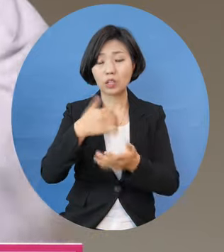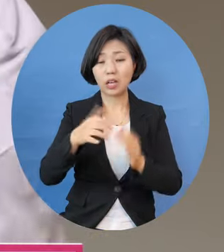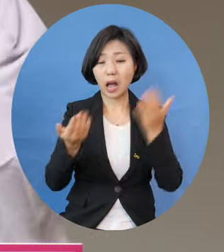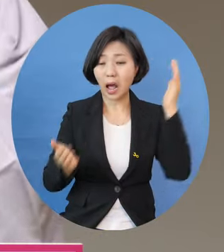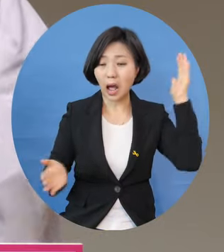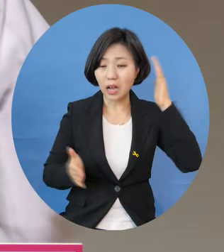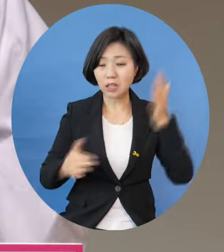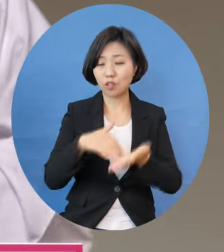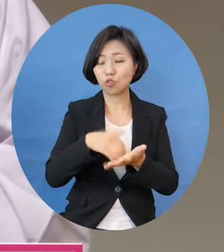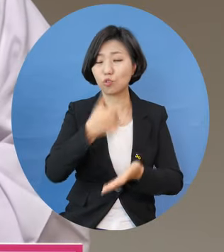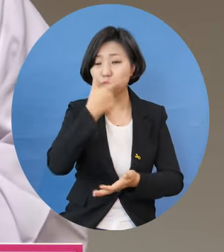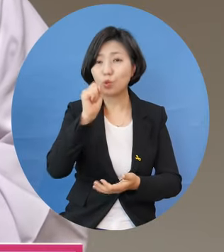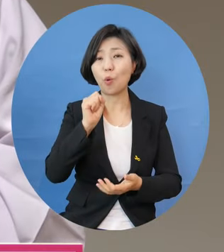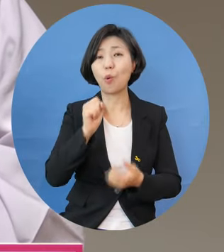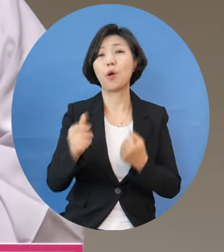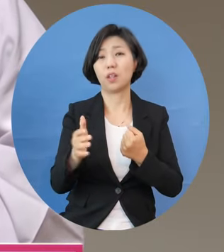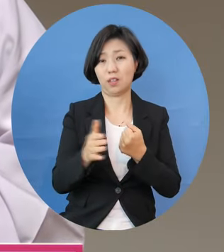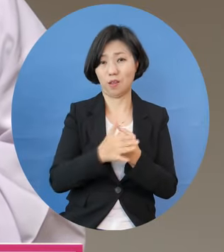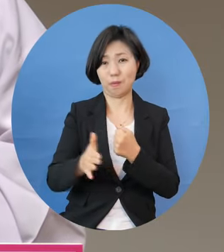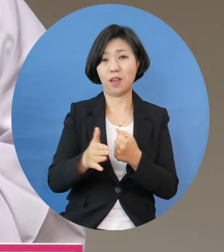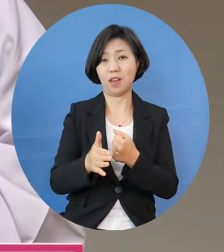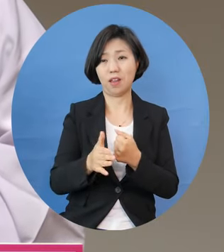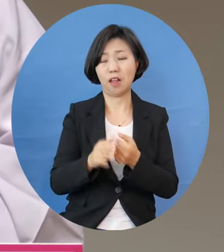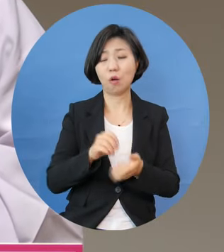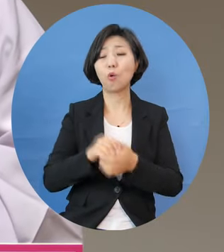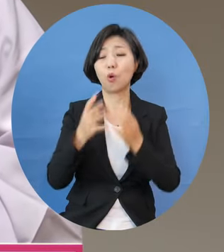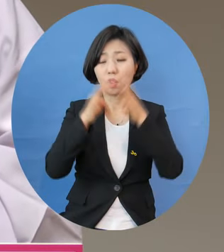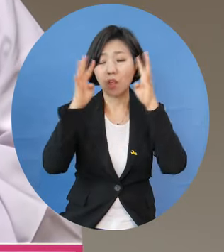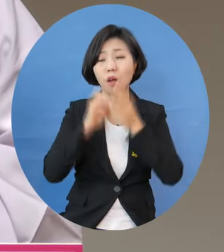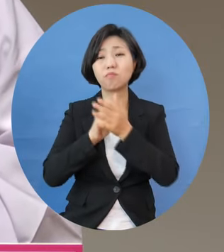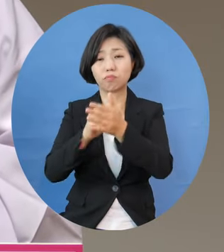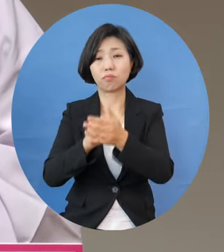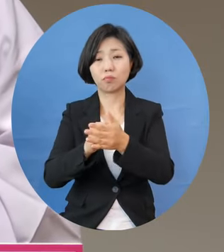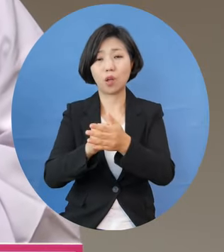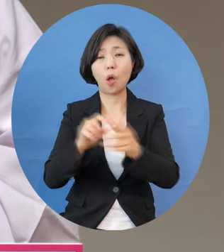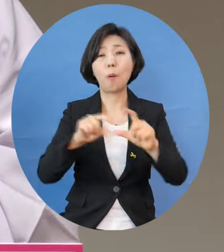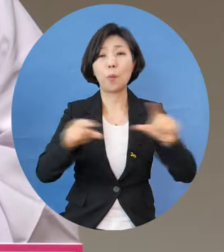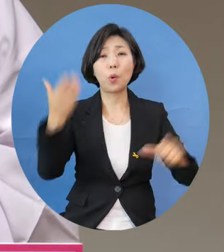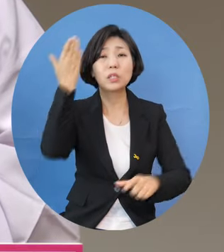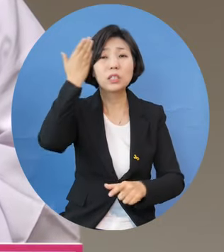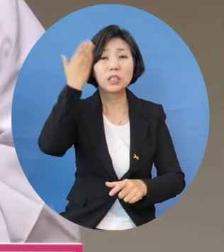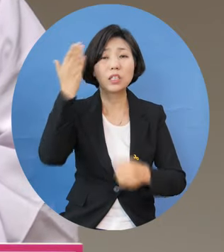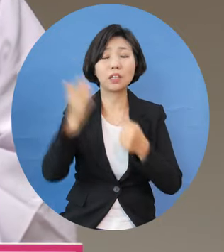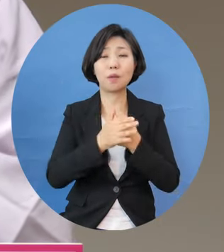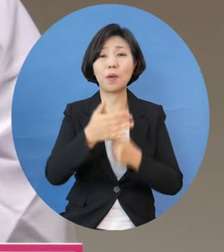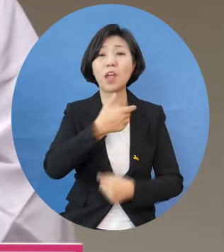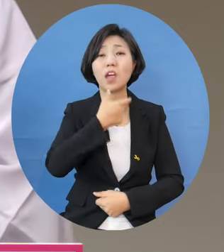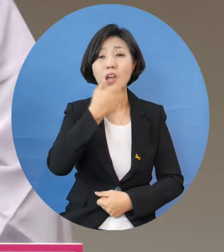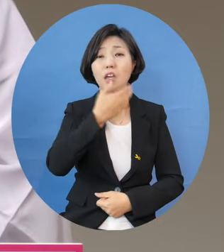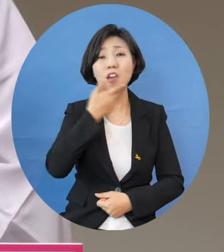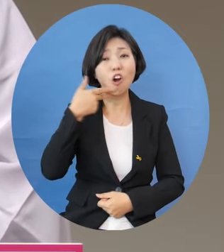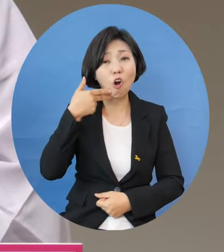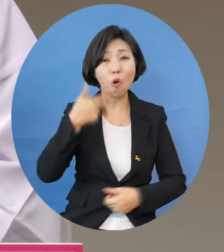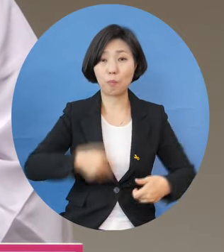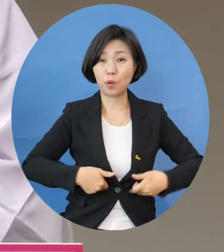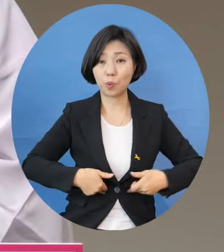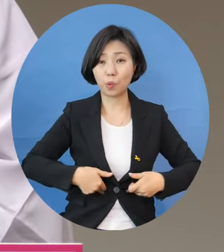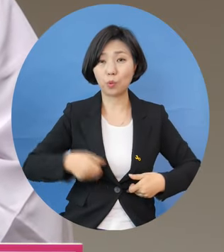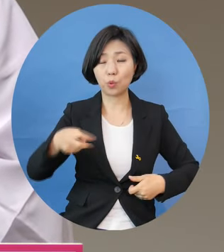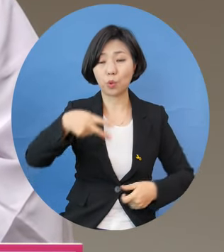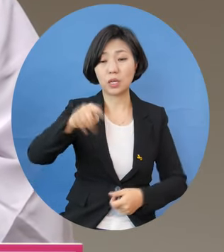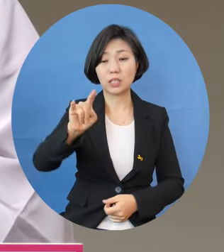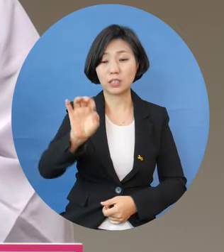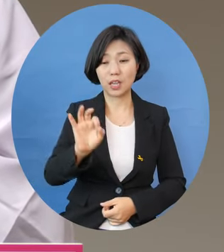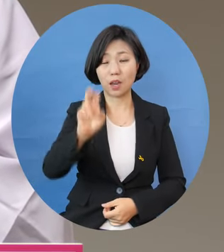관계없이 상식적으로 영어 조금 할 줄 알아야 될까 몰라야 될까? 해야 되죠. 알아야 되겠지. 네. 그리고 이제 생물학 같은 거 이런 거